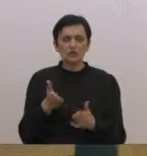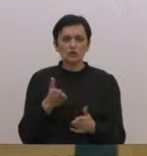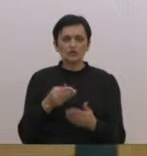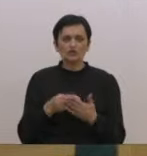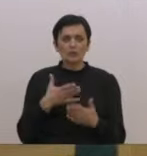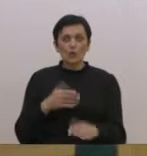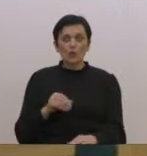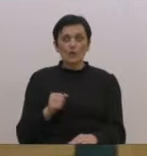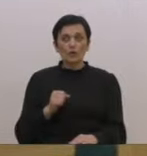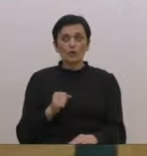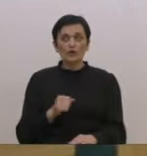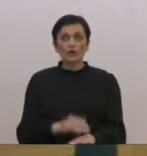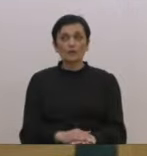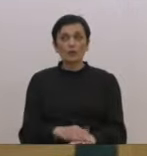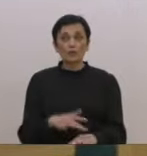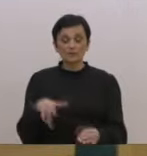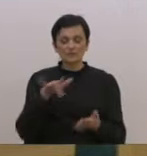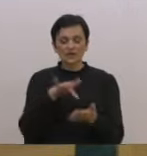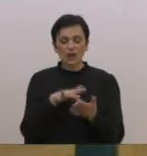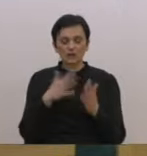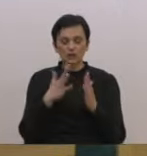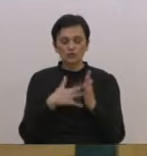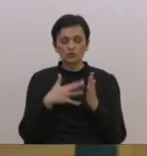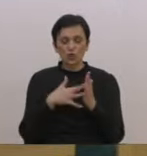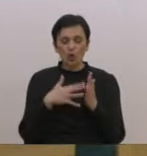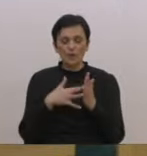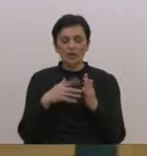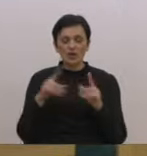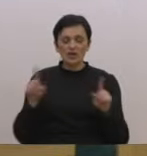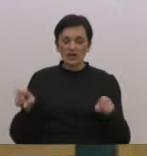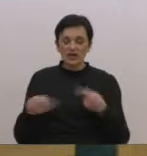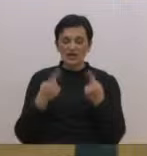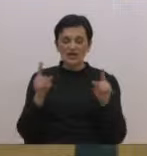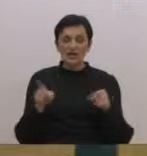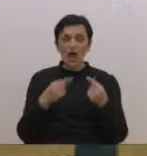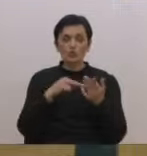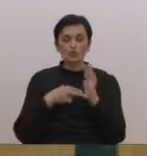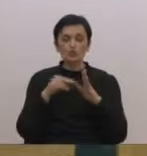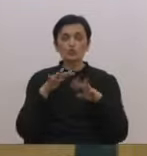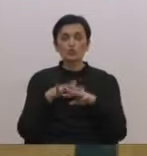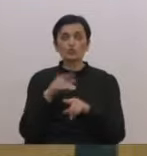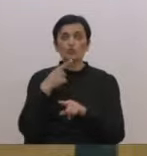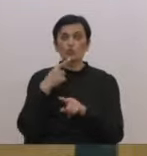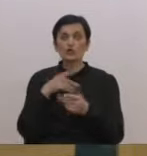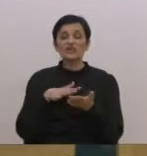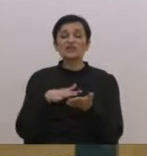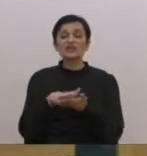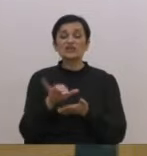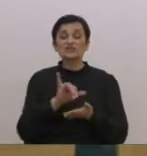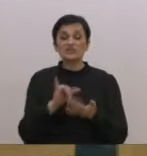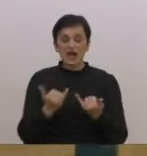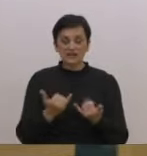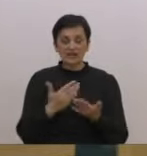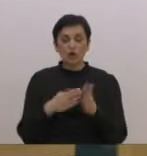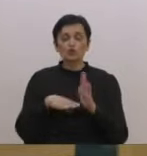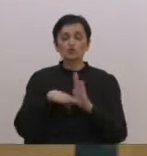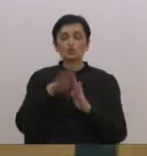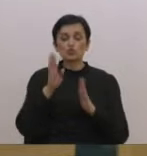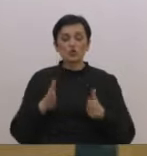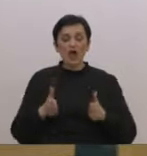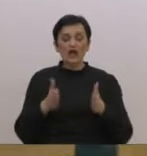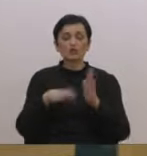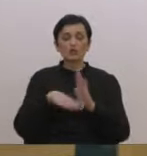მეგობრებო. ქალაქების და სოფლების განახლება და თქვი ბიუჯეტზე აქ იხარჯება, სადაც დღეს არის უკეთესი გზები,